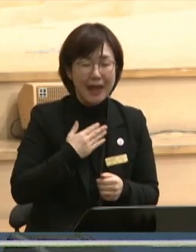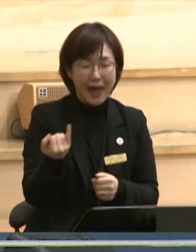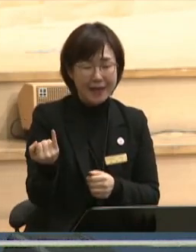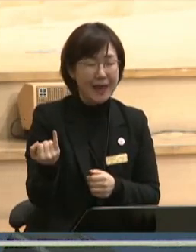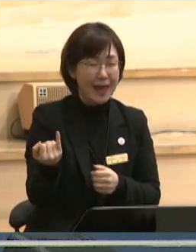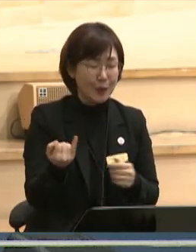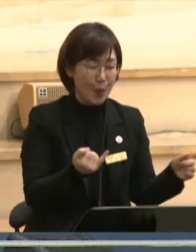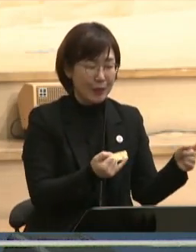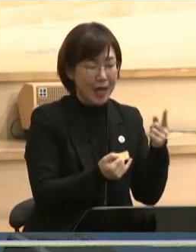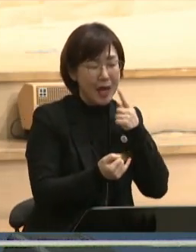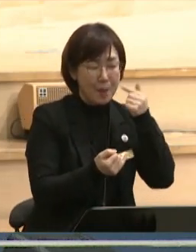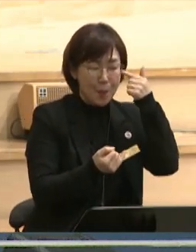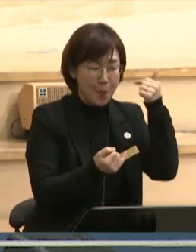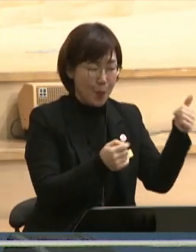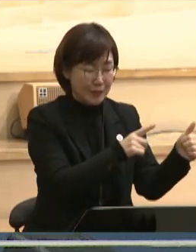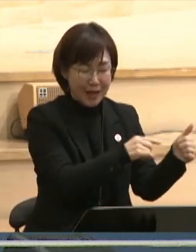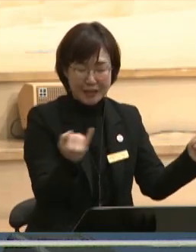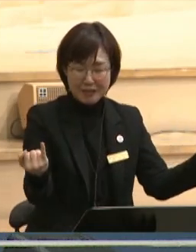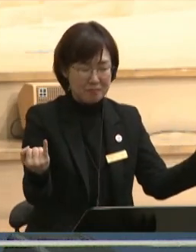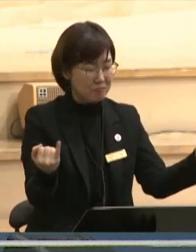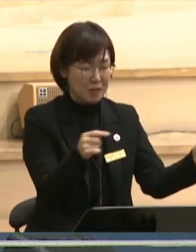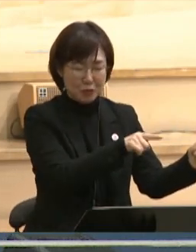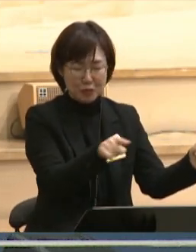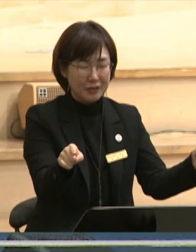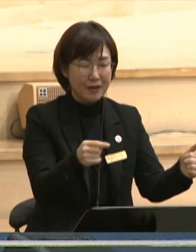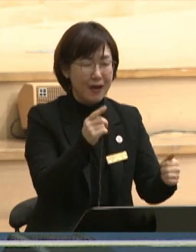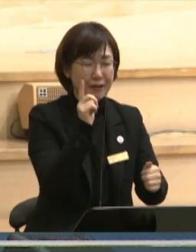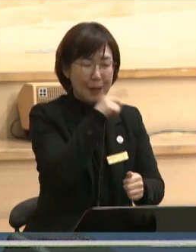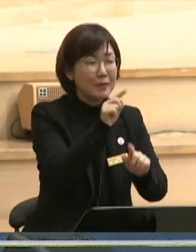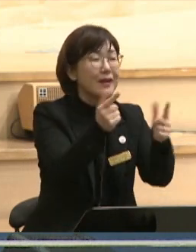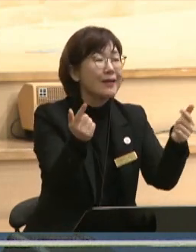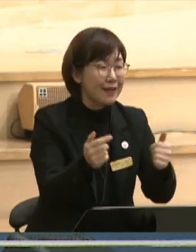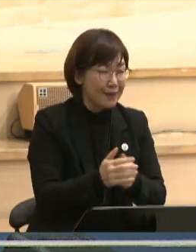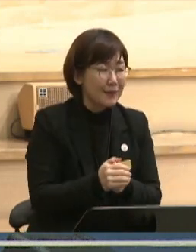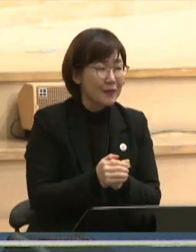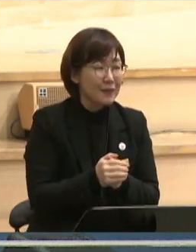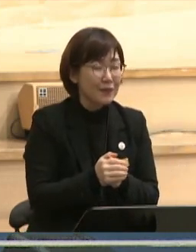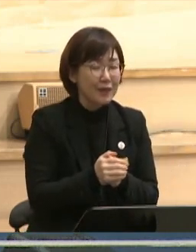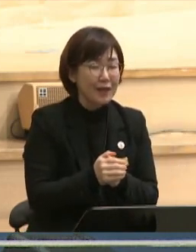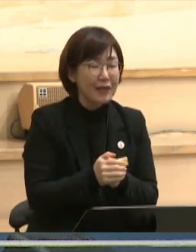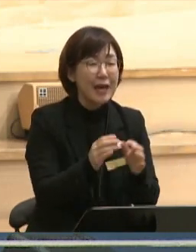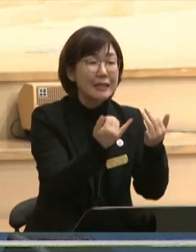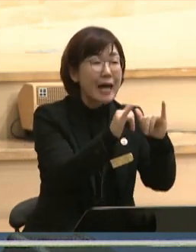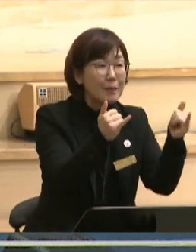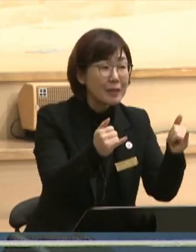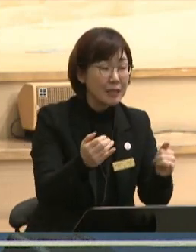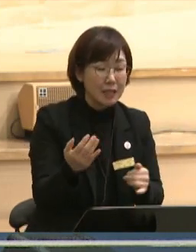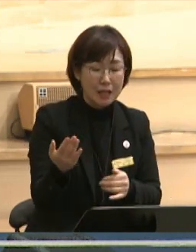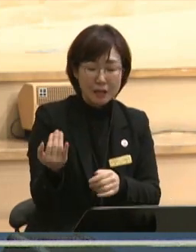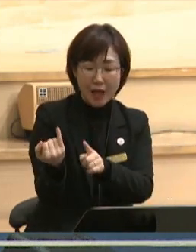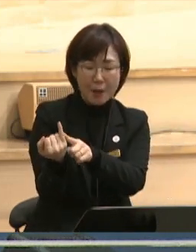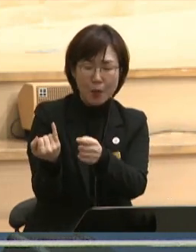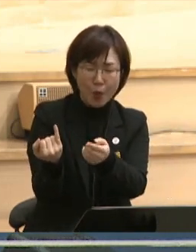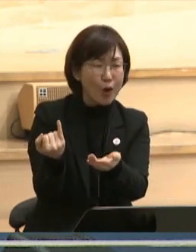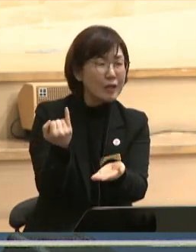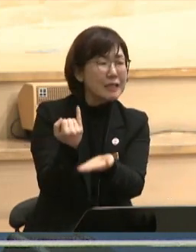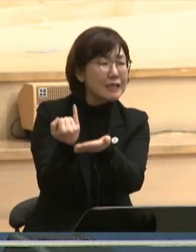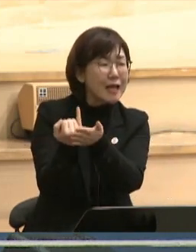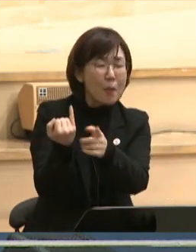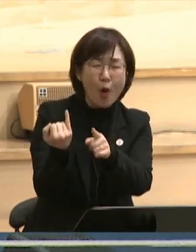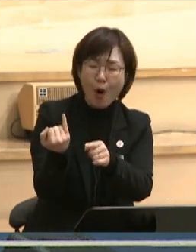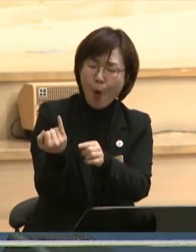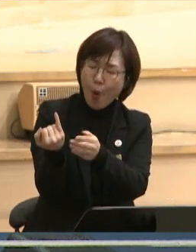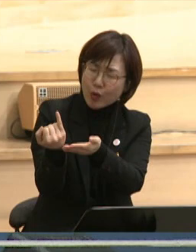우리 박상욱 목사님이 나쁜 사람이 아닙니다 절대로 사람들이요 저희 아내 보고 사모님은 천사 같아요